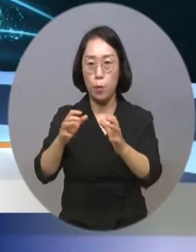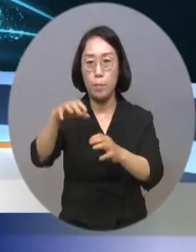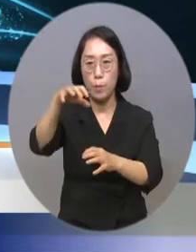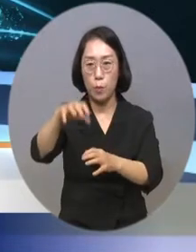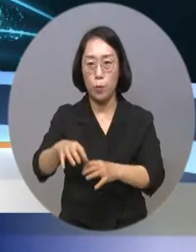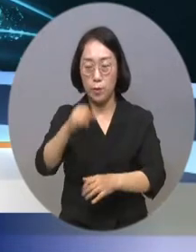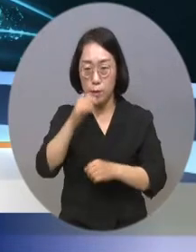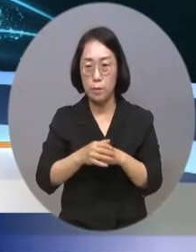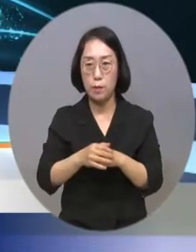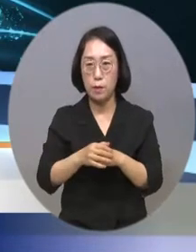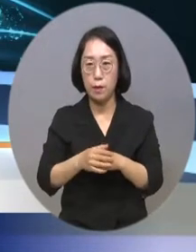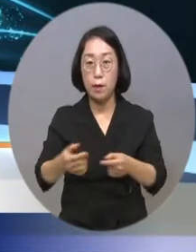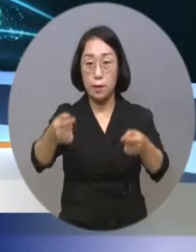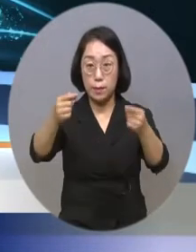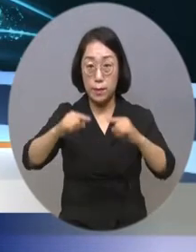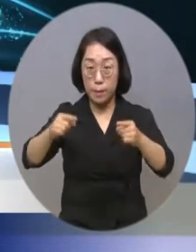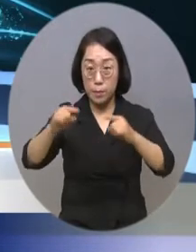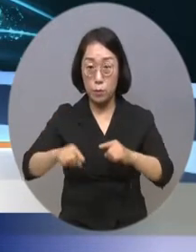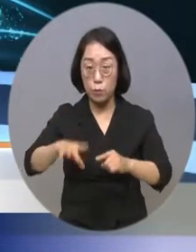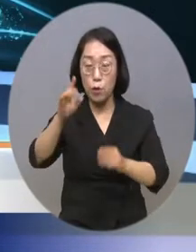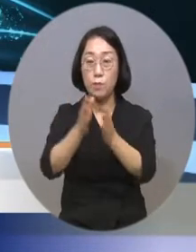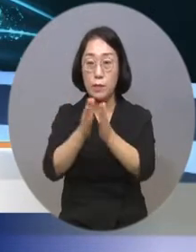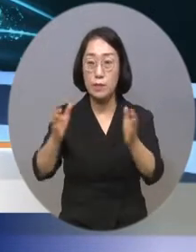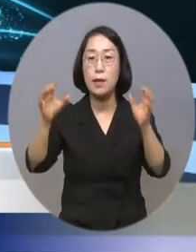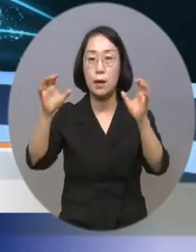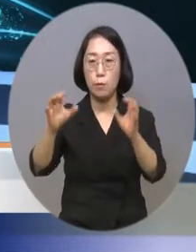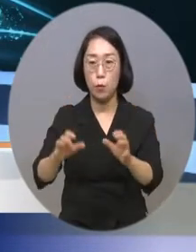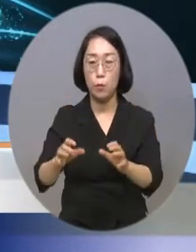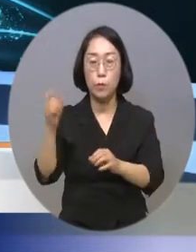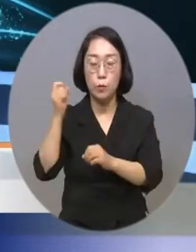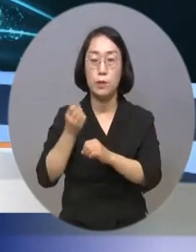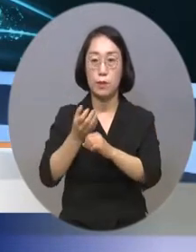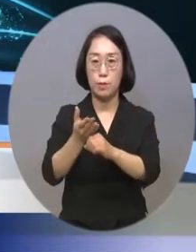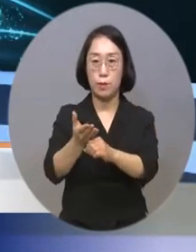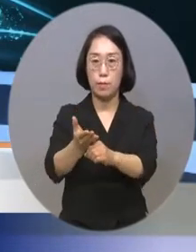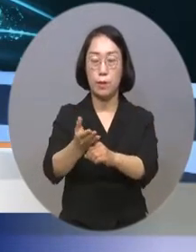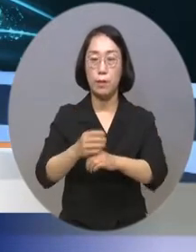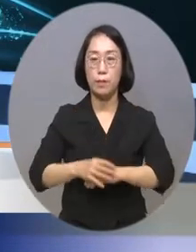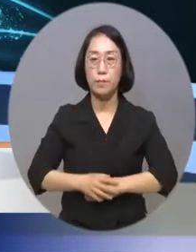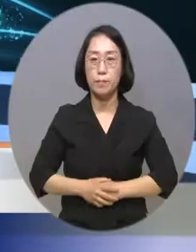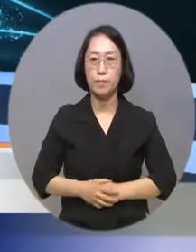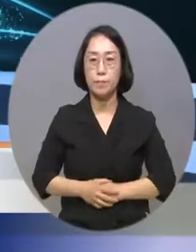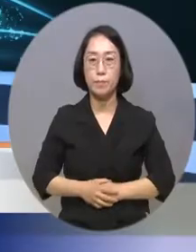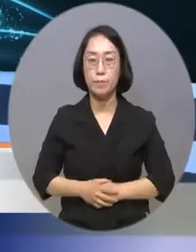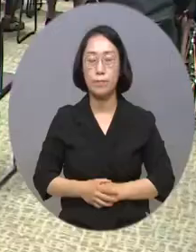장애계 관계자들이 참석해 출범식을 가졌는데요. 보도에 박성용 기자입니다.